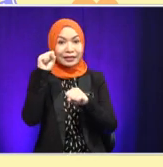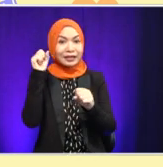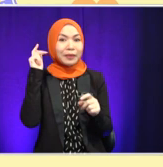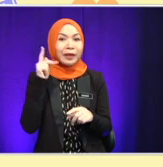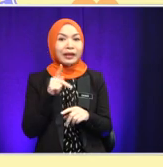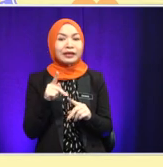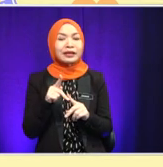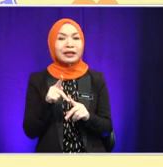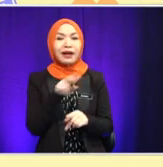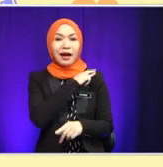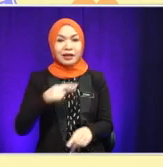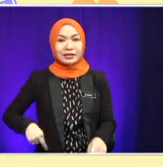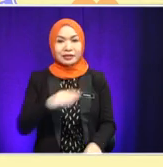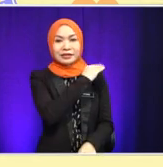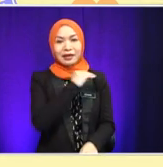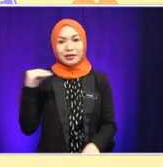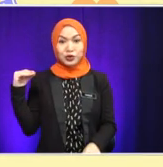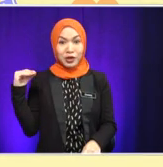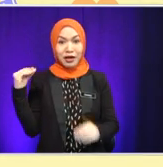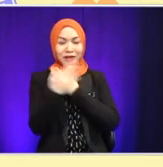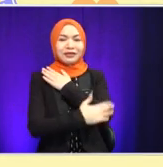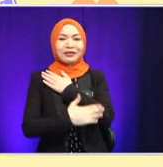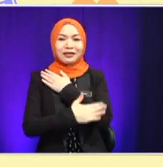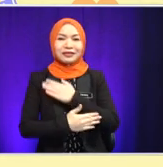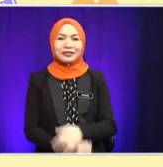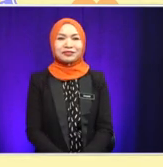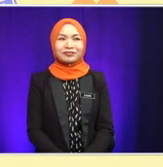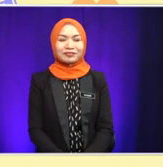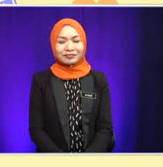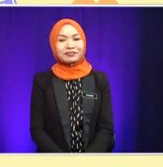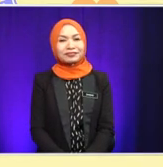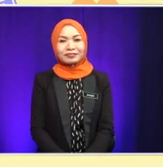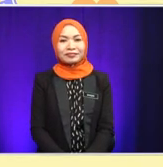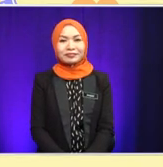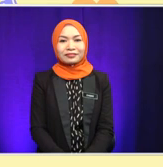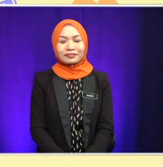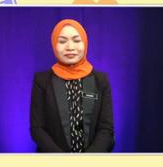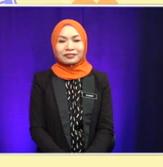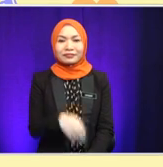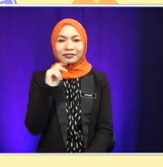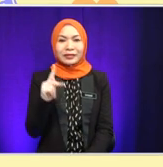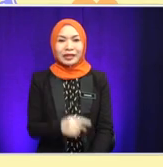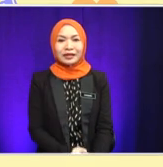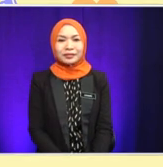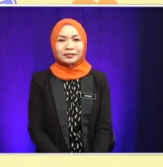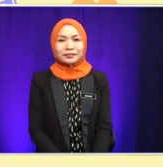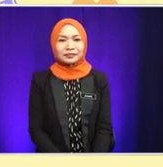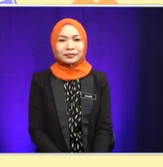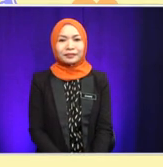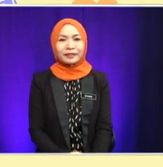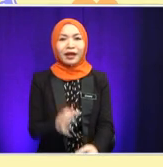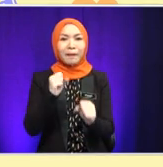oke bagus oke Saya tunjukkan jawaban tadi Oh sudah oke oke bintang